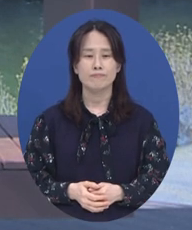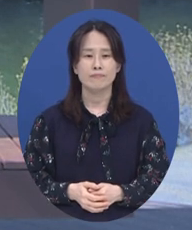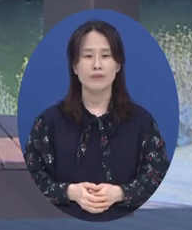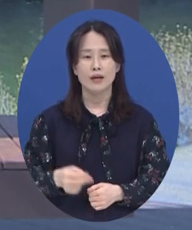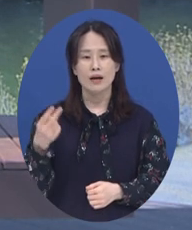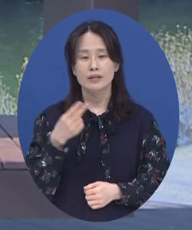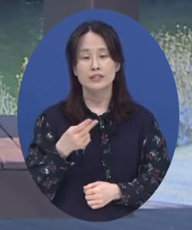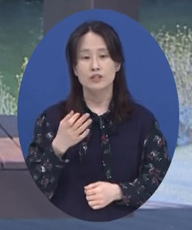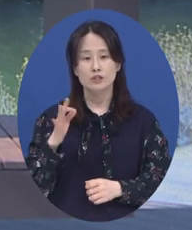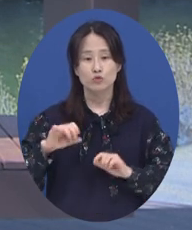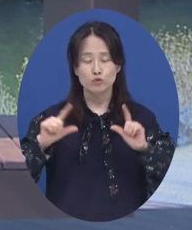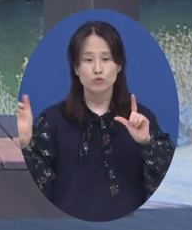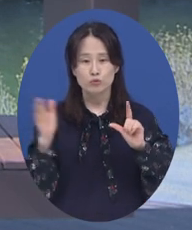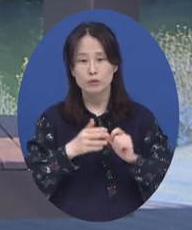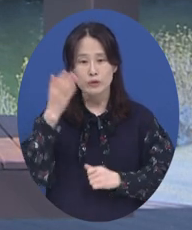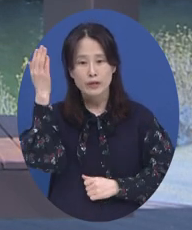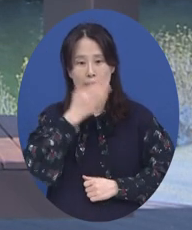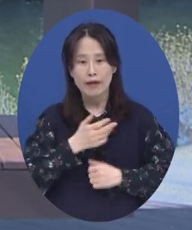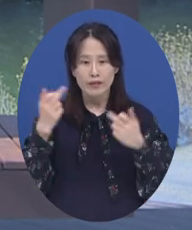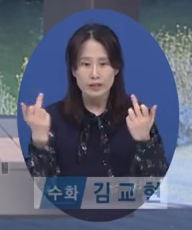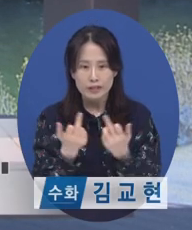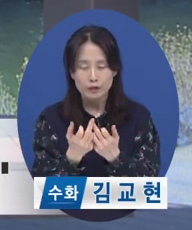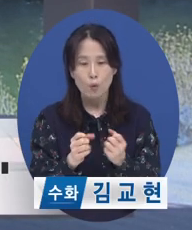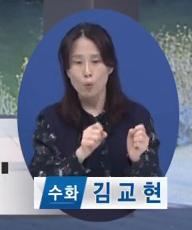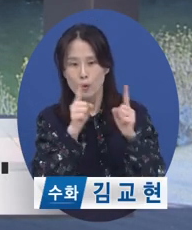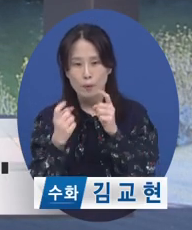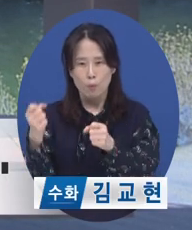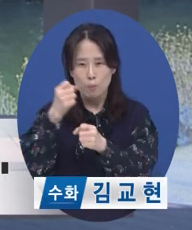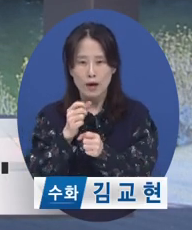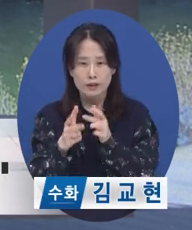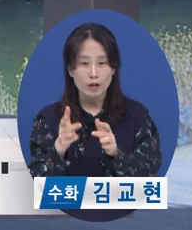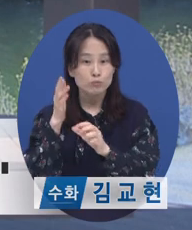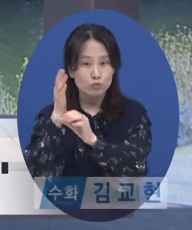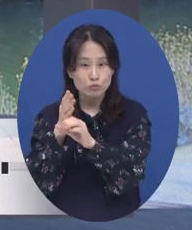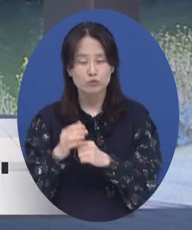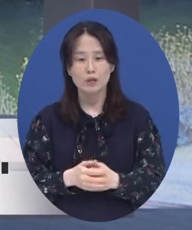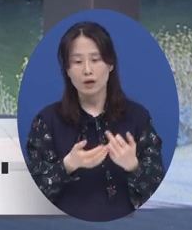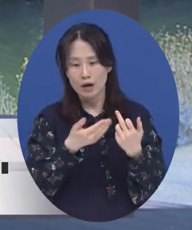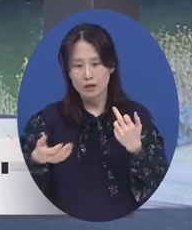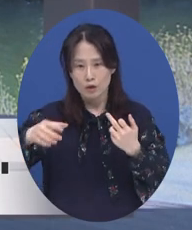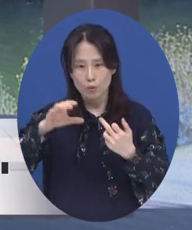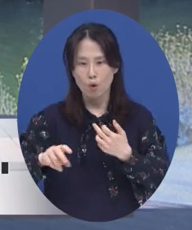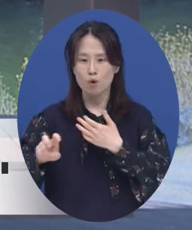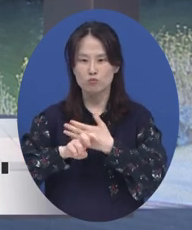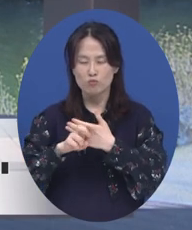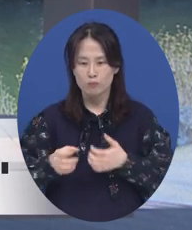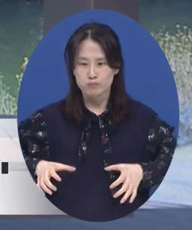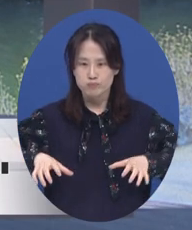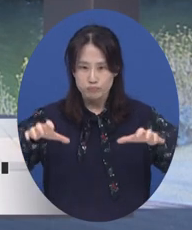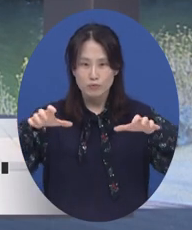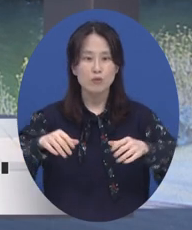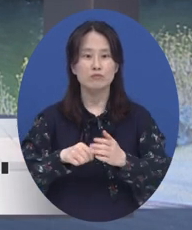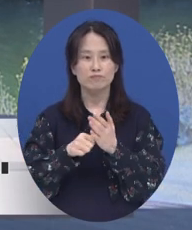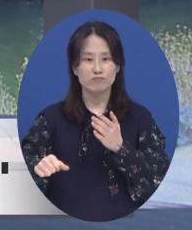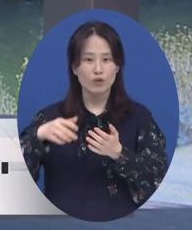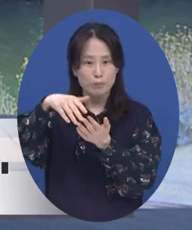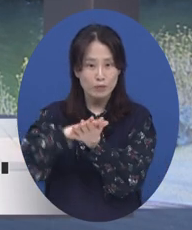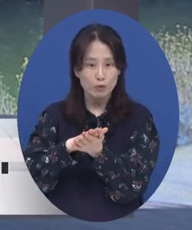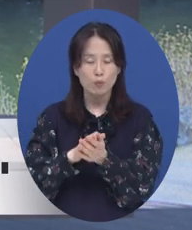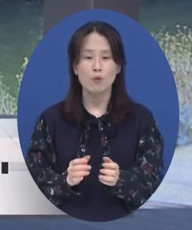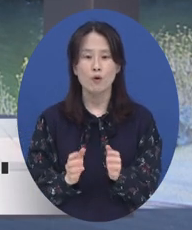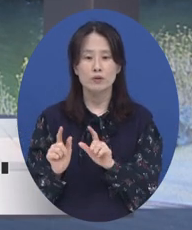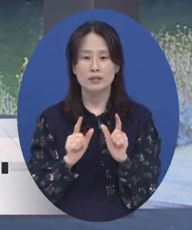경기도는 2019년 부터 청정 계곡 복원 사업을 추진해 봤는데요 하천 개국 일대의 불법 시설물을 철거한 후